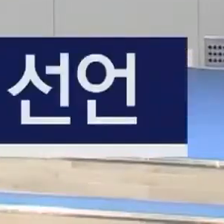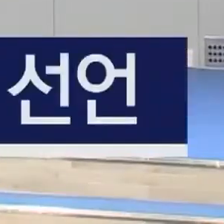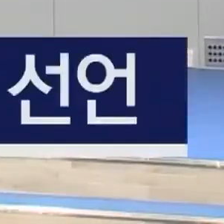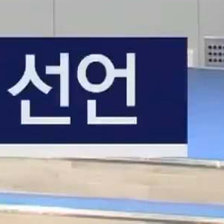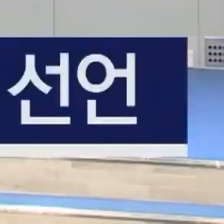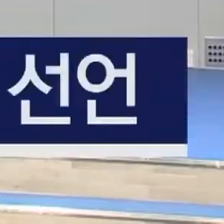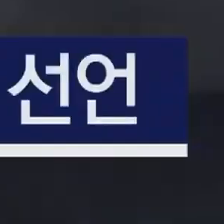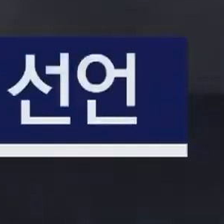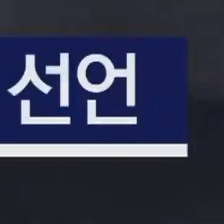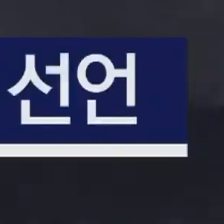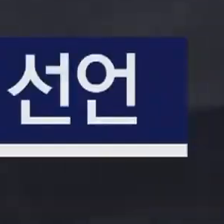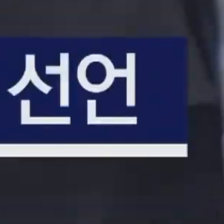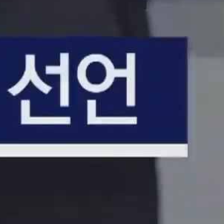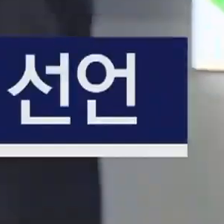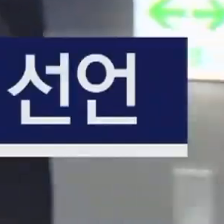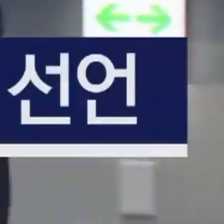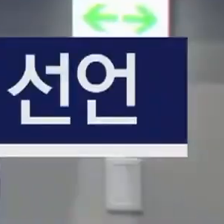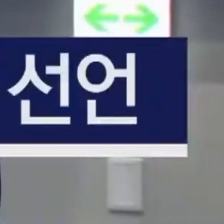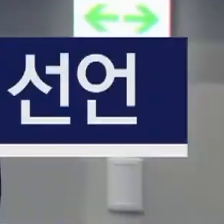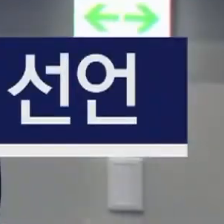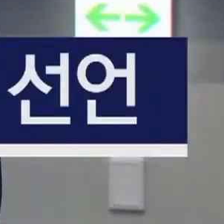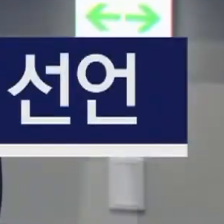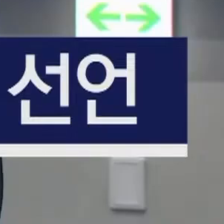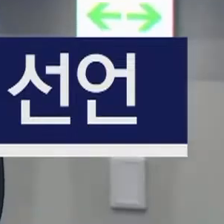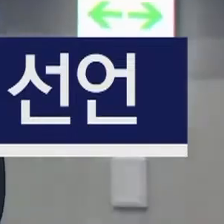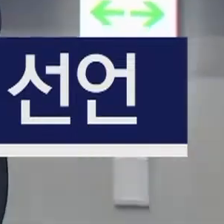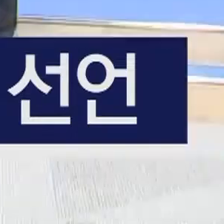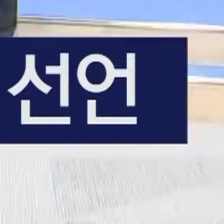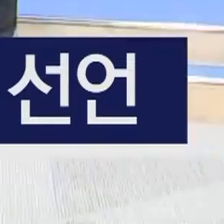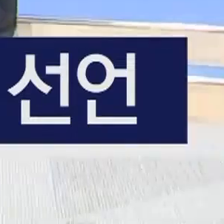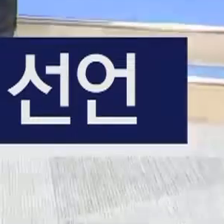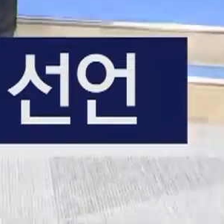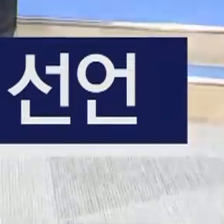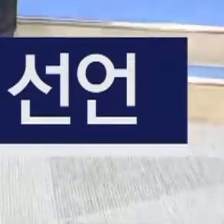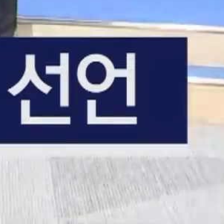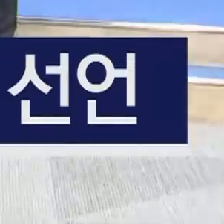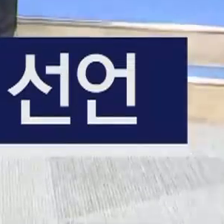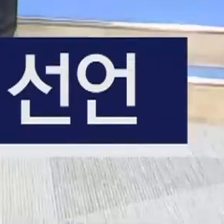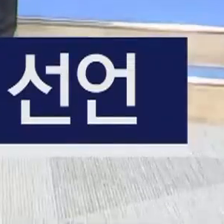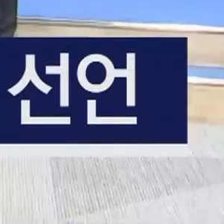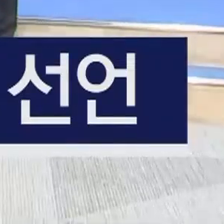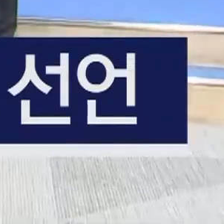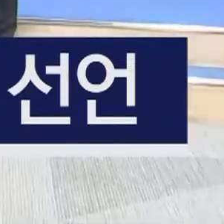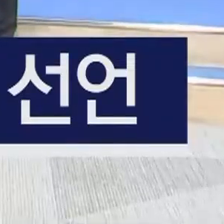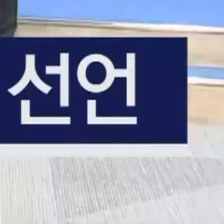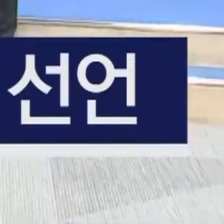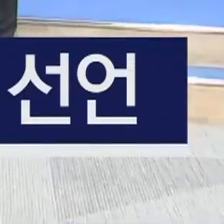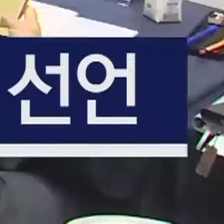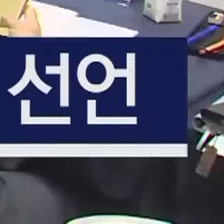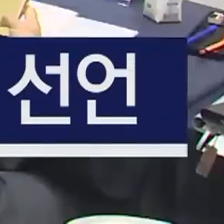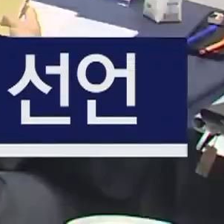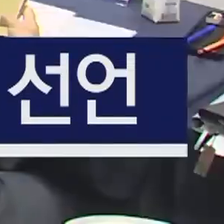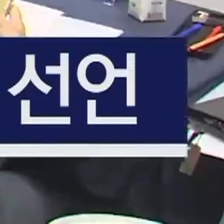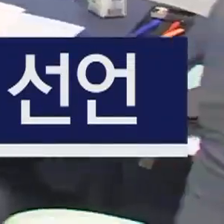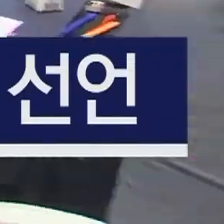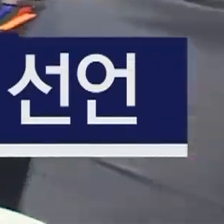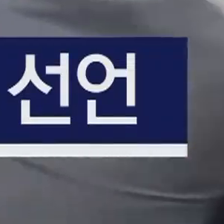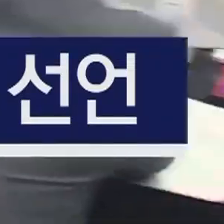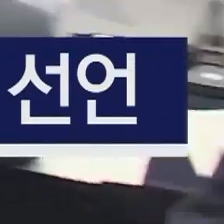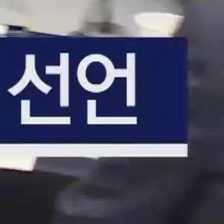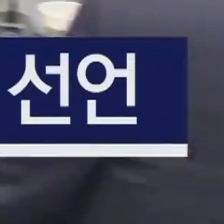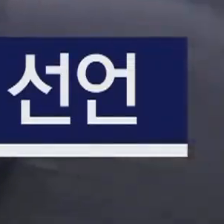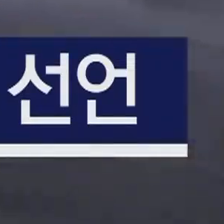광주광역시와 전라남도, 전북특별자치도가 호남권 메가시티 구상을 위한 공동선언을 발표했습니다. 초광역